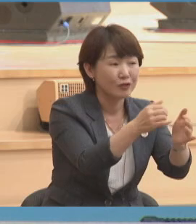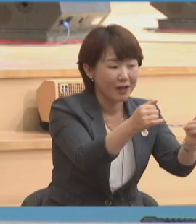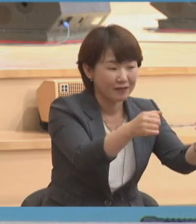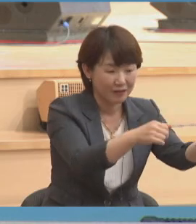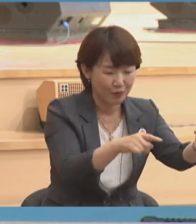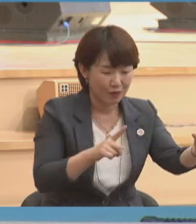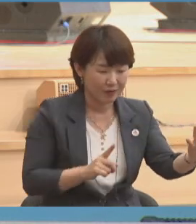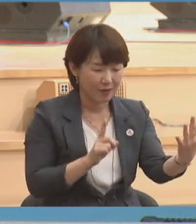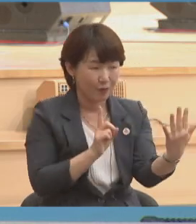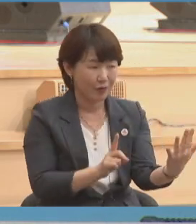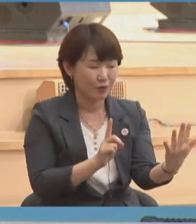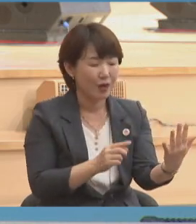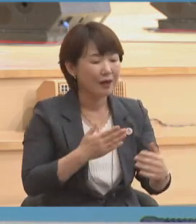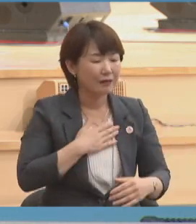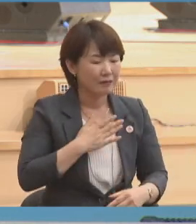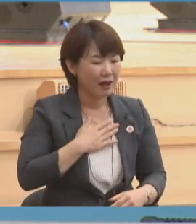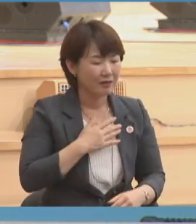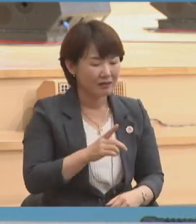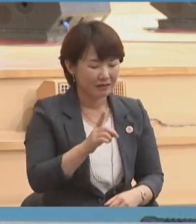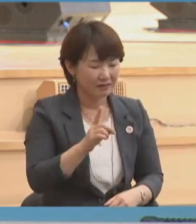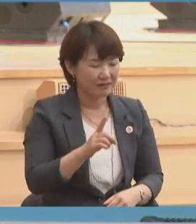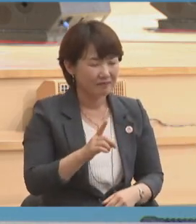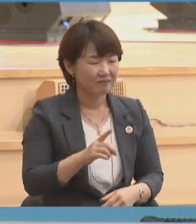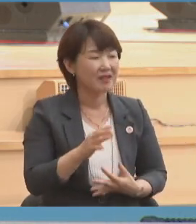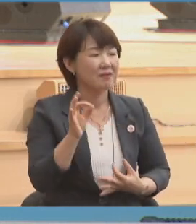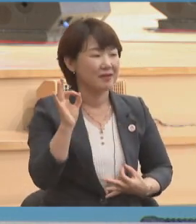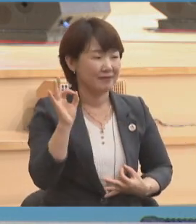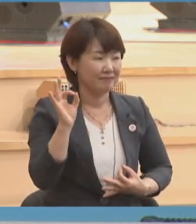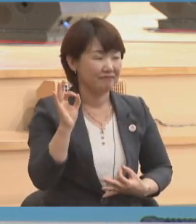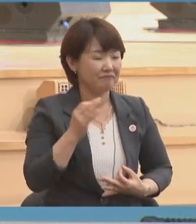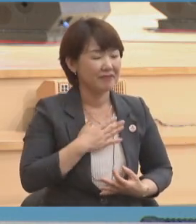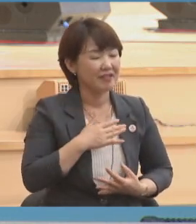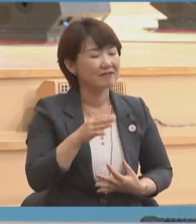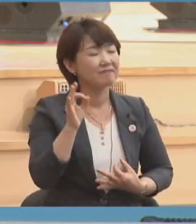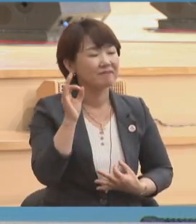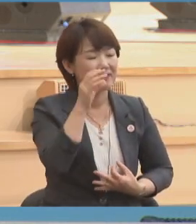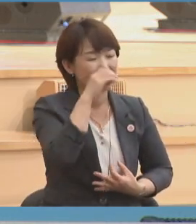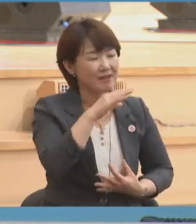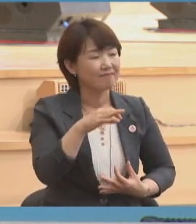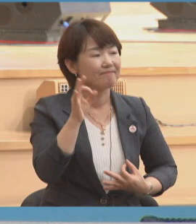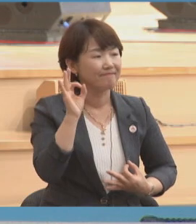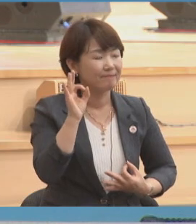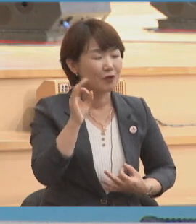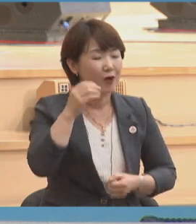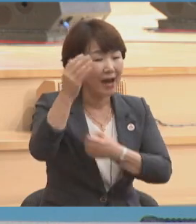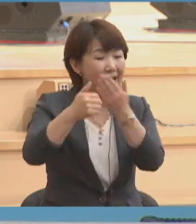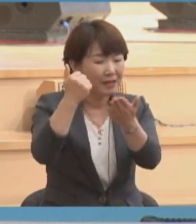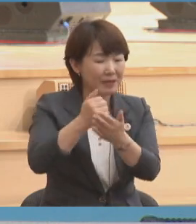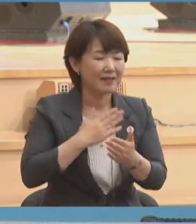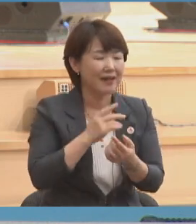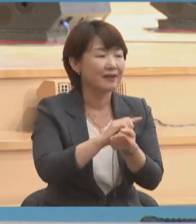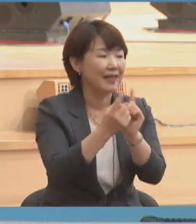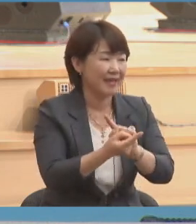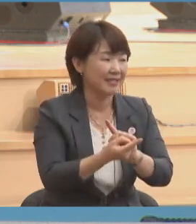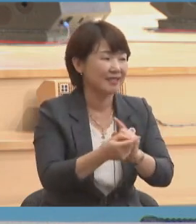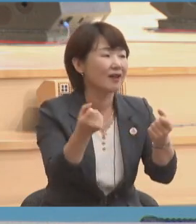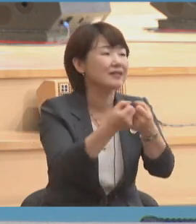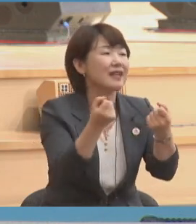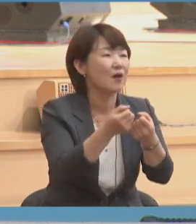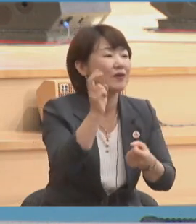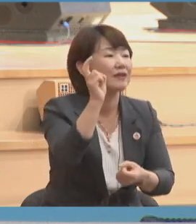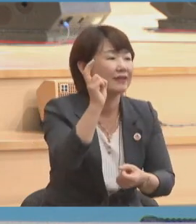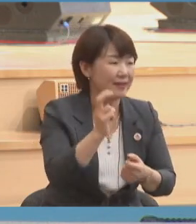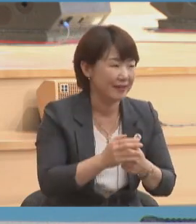나는 손가락 하나 까딱하지 않겠소. 하나님이 날 대신하여 싸우실